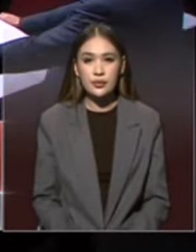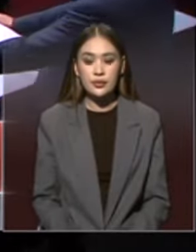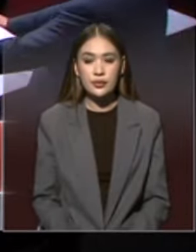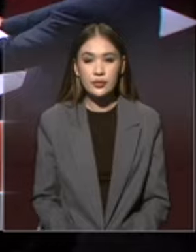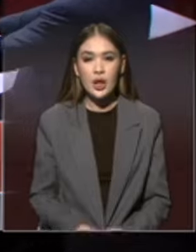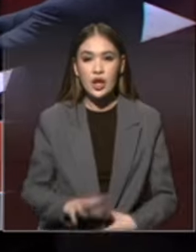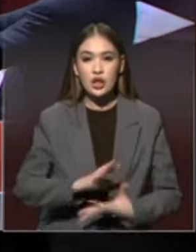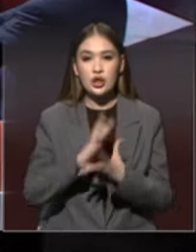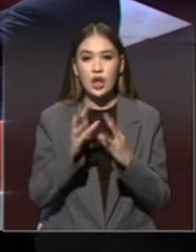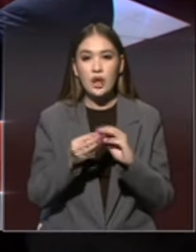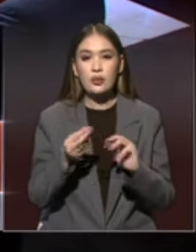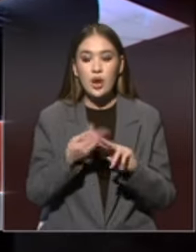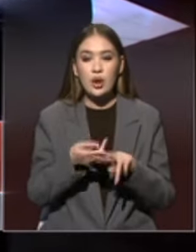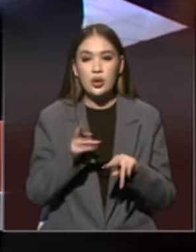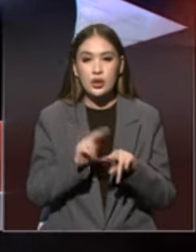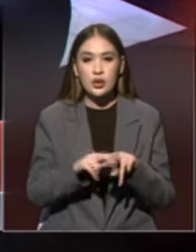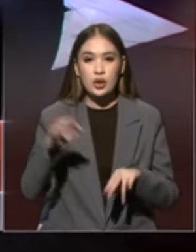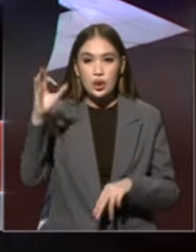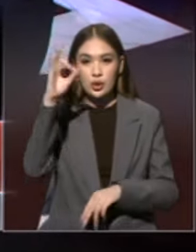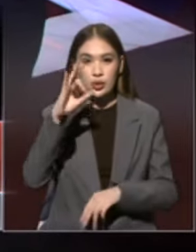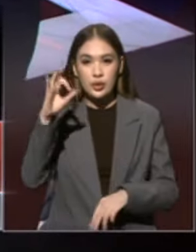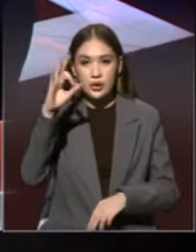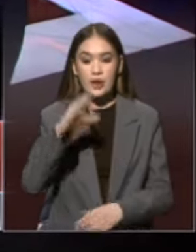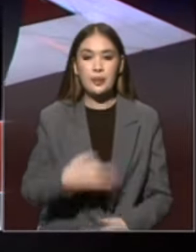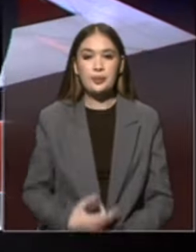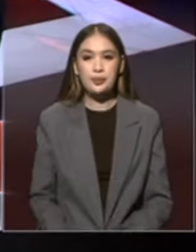Жалпы біз осы мәселе жөнінде